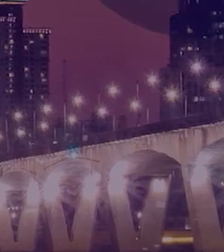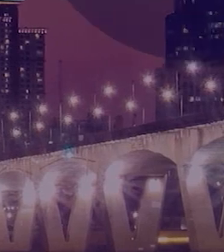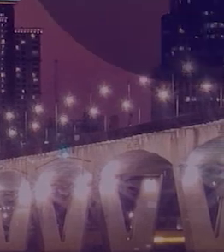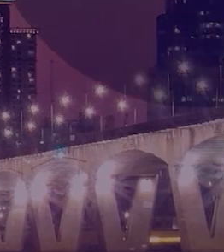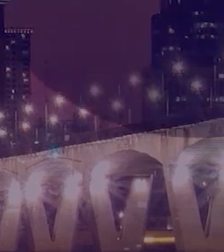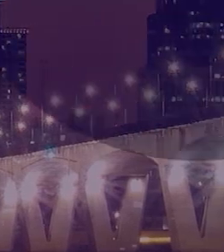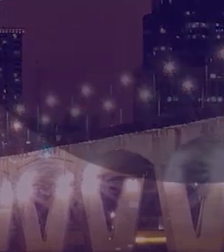있니다